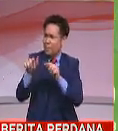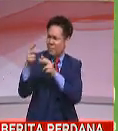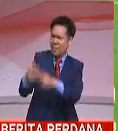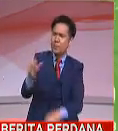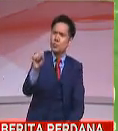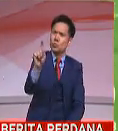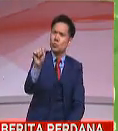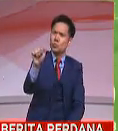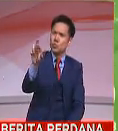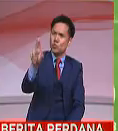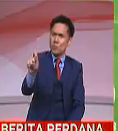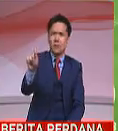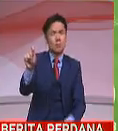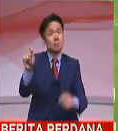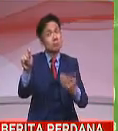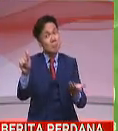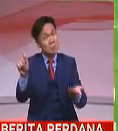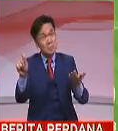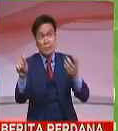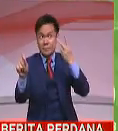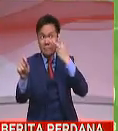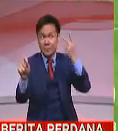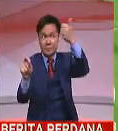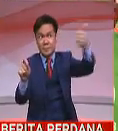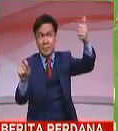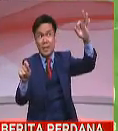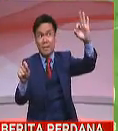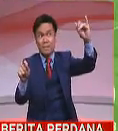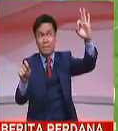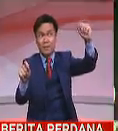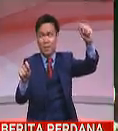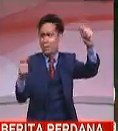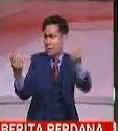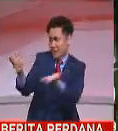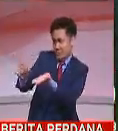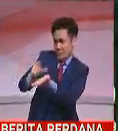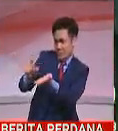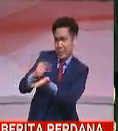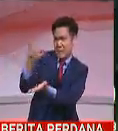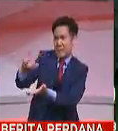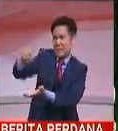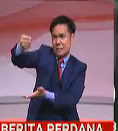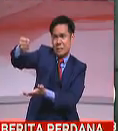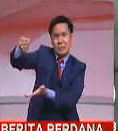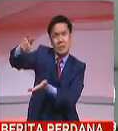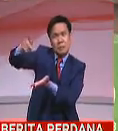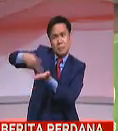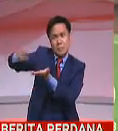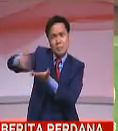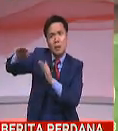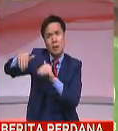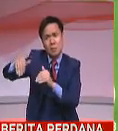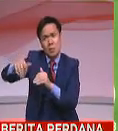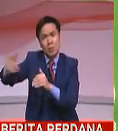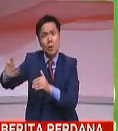menolak kemungkinan FIFA akan tetap melihat laporan berkaitan masalah tungkakan gaji yang dibuat pemain kelahiran gambia itu terhadap bekas majikannya